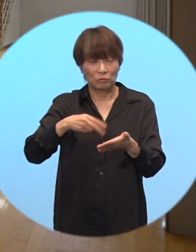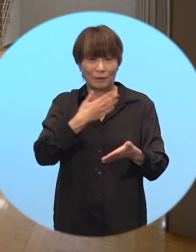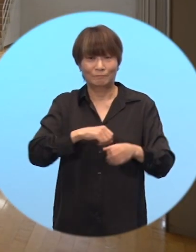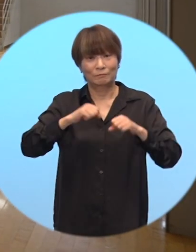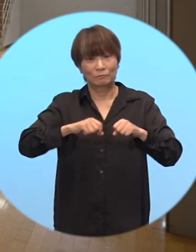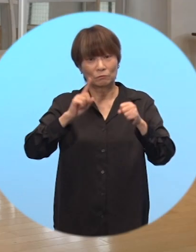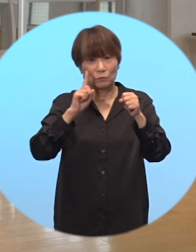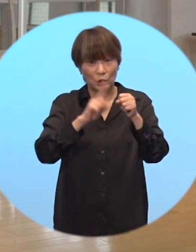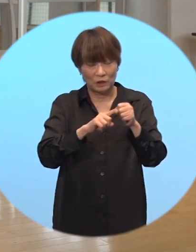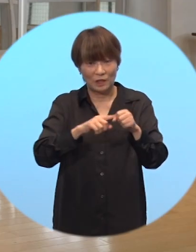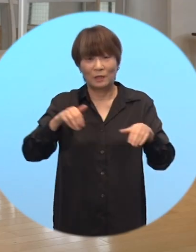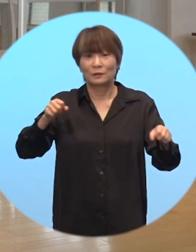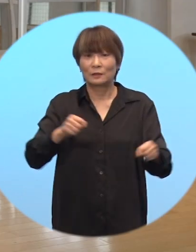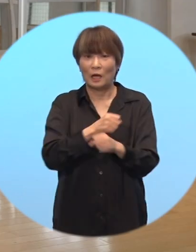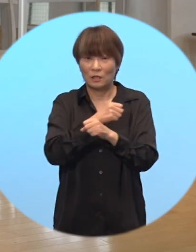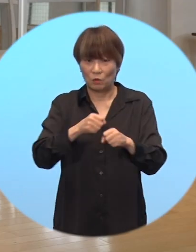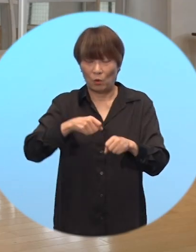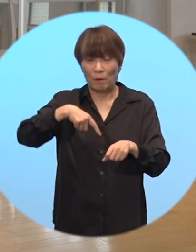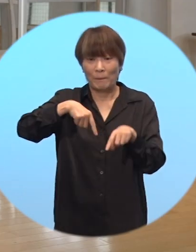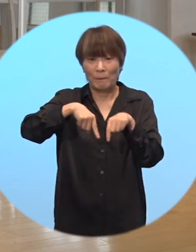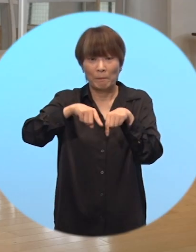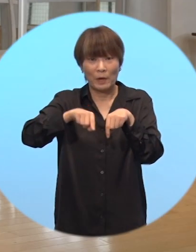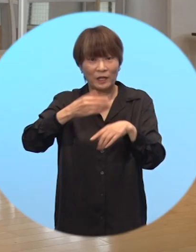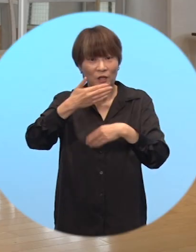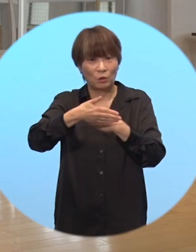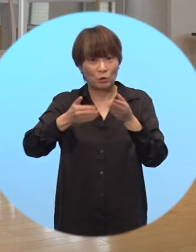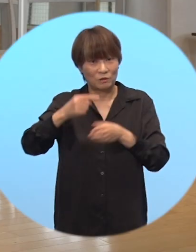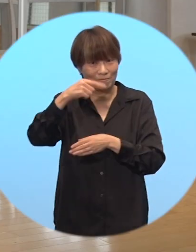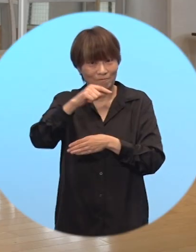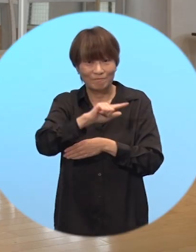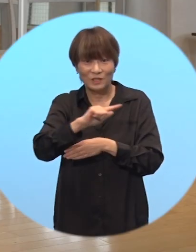操、バレエ教室などにご利用いただけます。